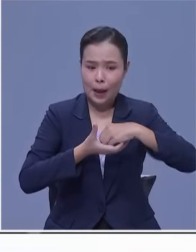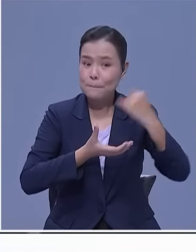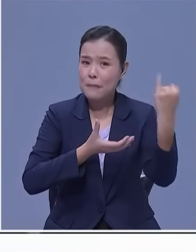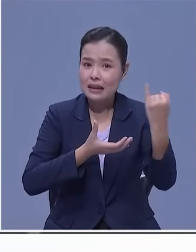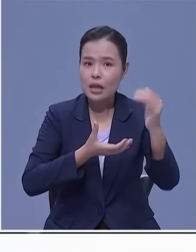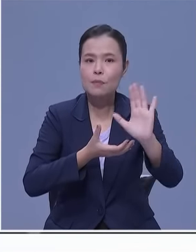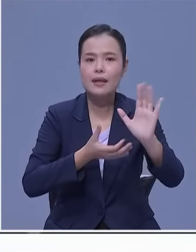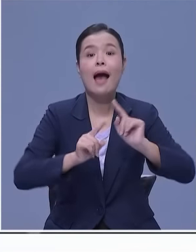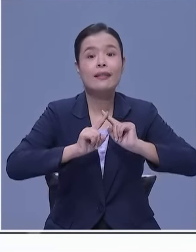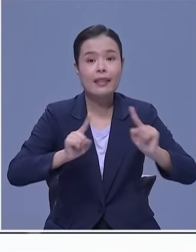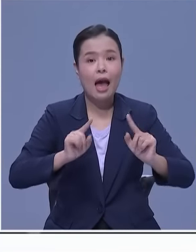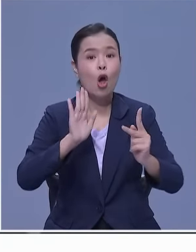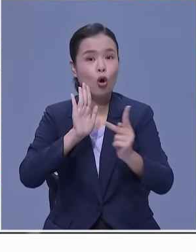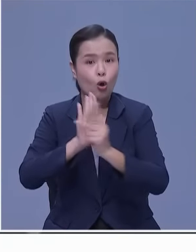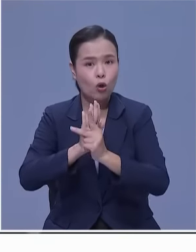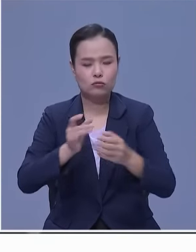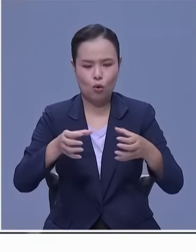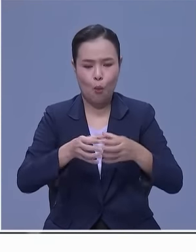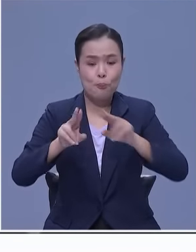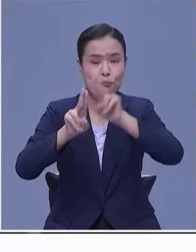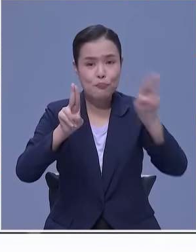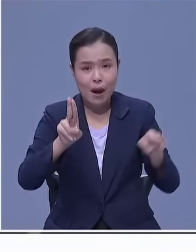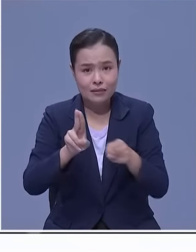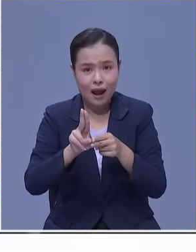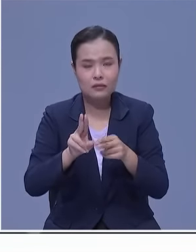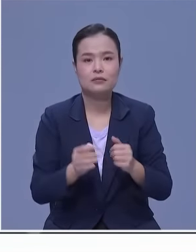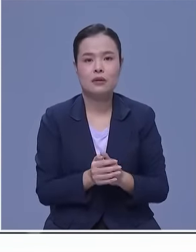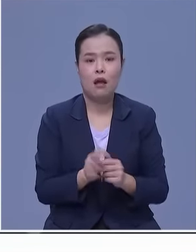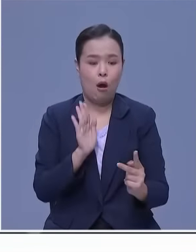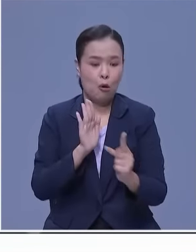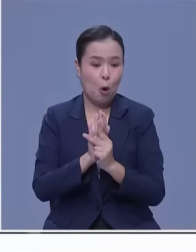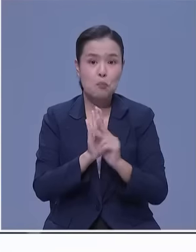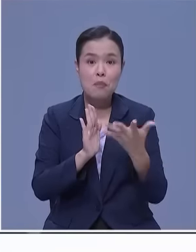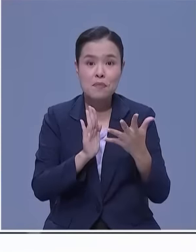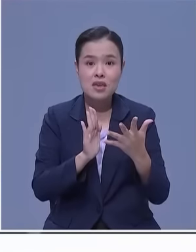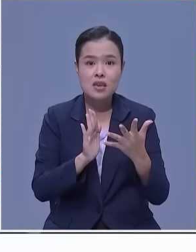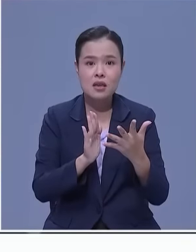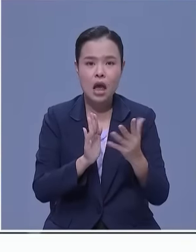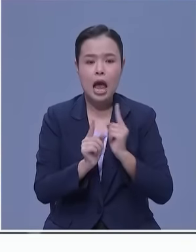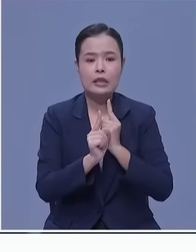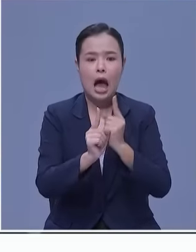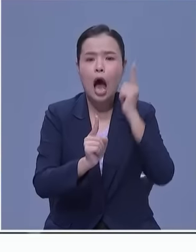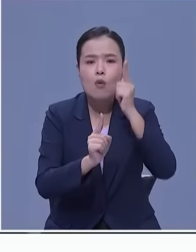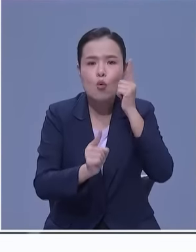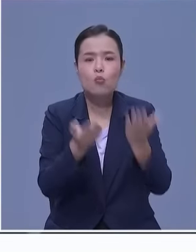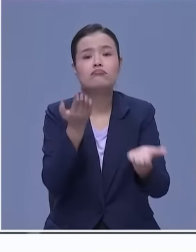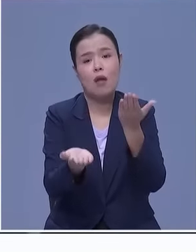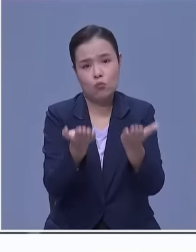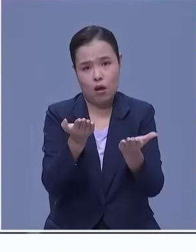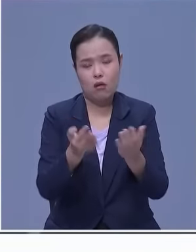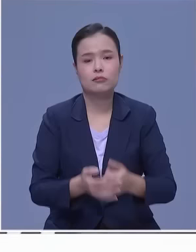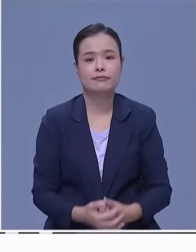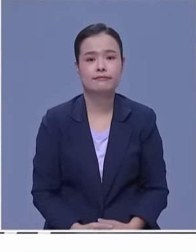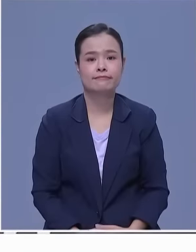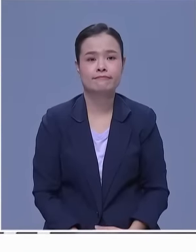ยแต่มันเกิดจากกฎเกณฑ์ของพรรคพลังประชารัฐที่ไม่มีกฎอะไรนอกจากกฎตามใจลุงไปฟังเสียงคุณเอกค่ะ ครับ